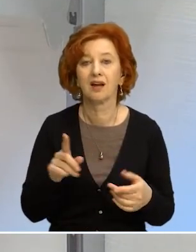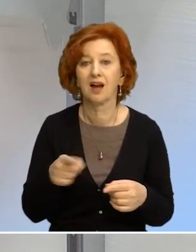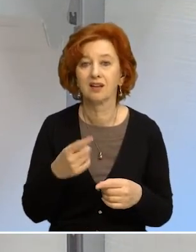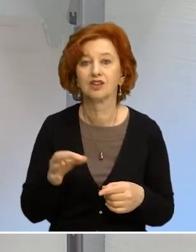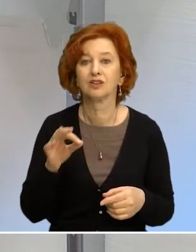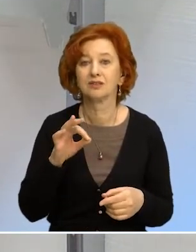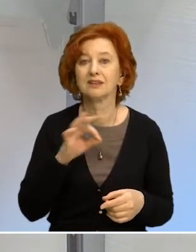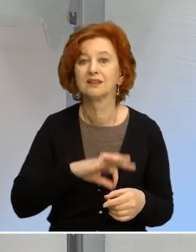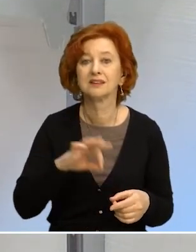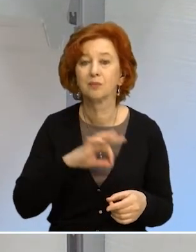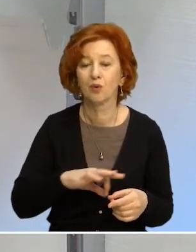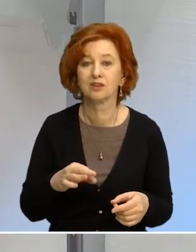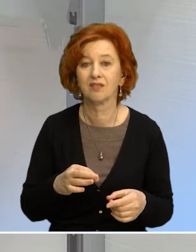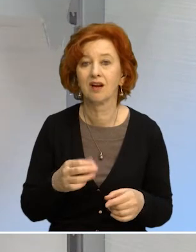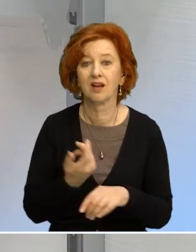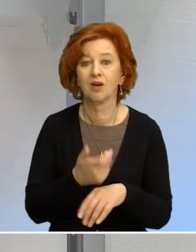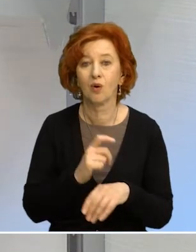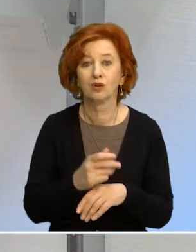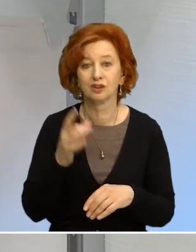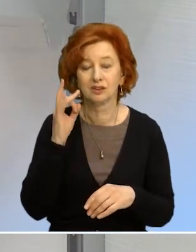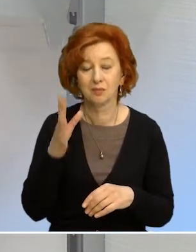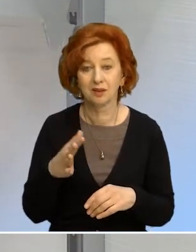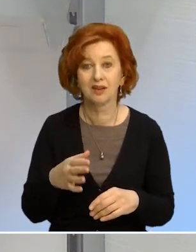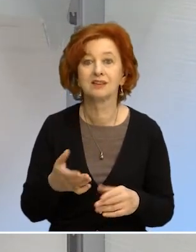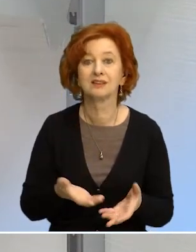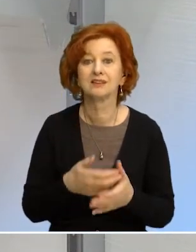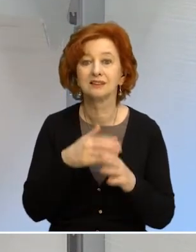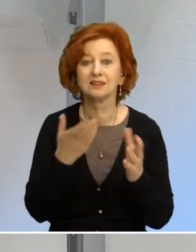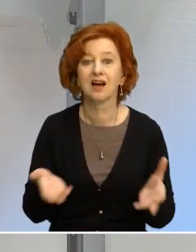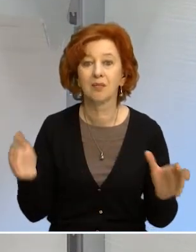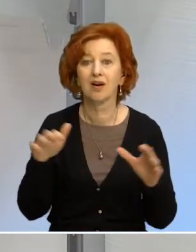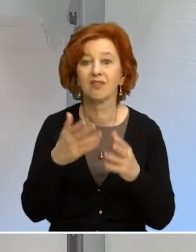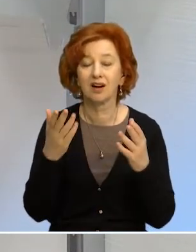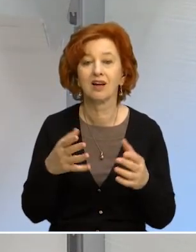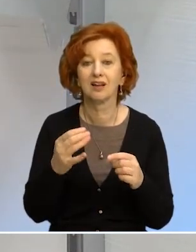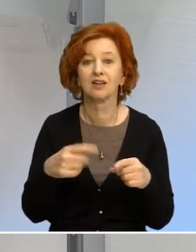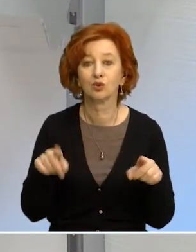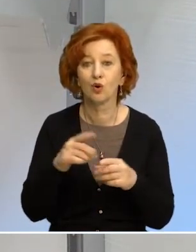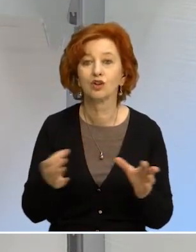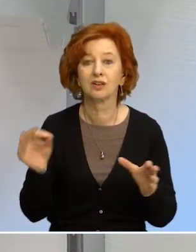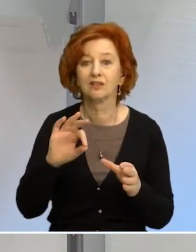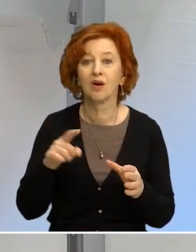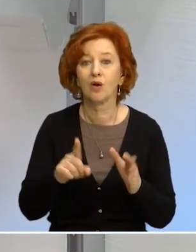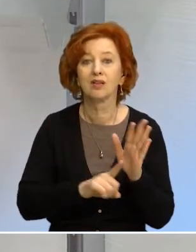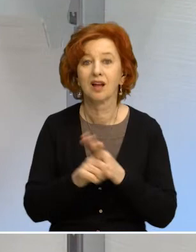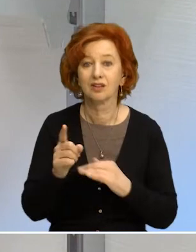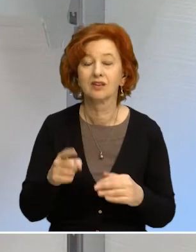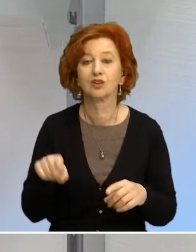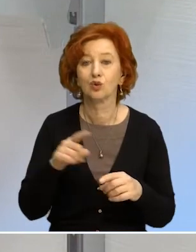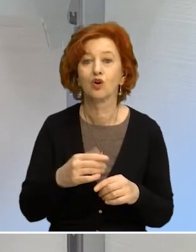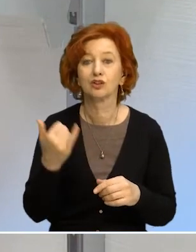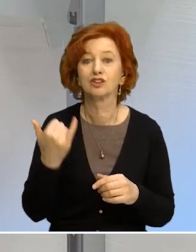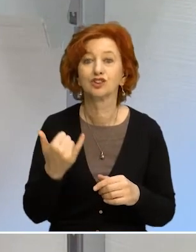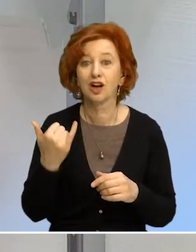которые очень часто использовались в России, ну вот те наши знаменитые трактиры-самовары, в которых подавали чай, и он стал производить вот